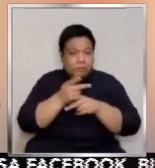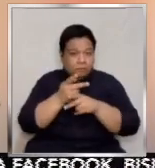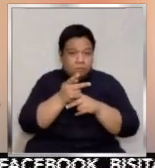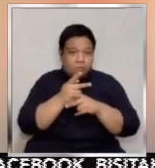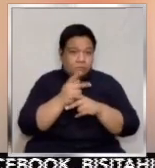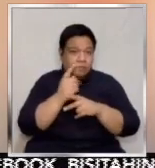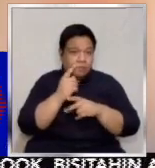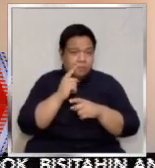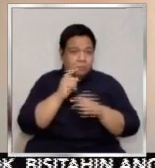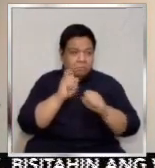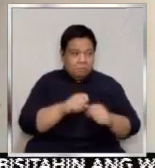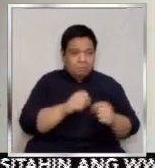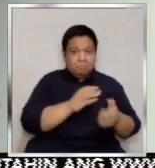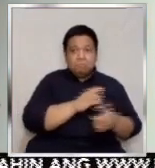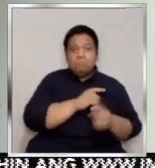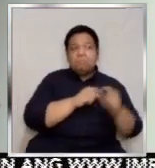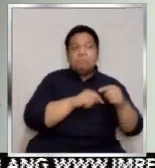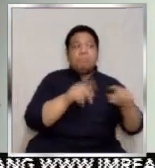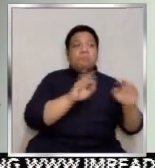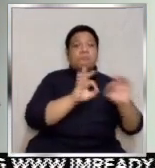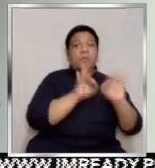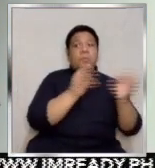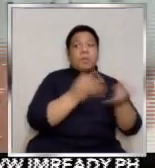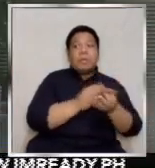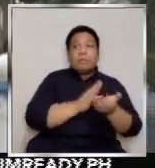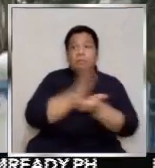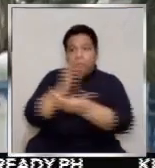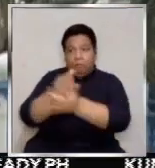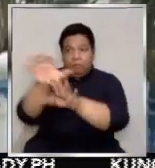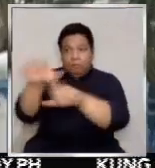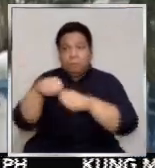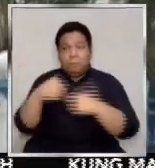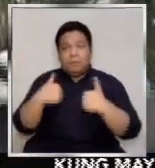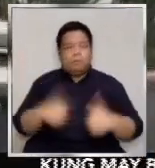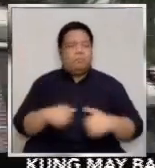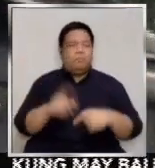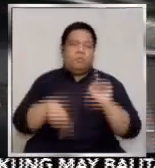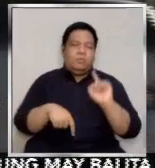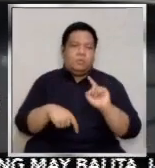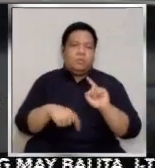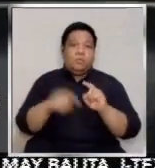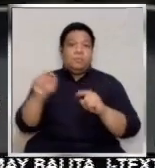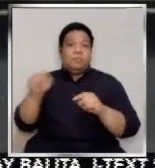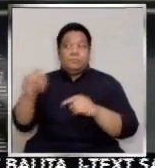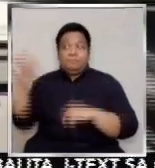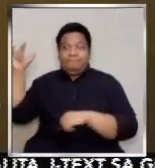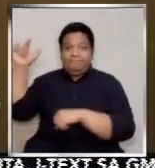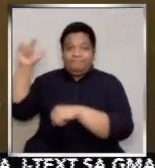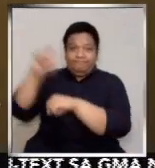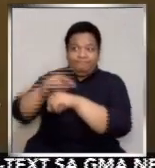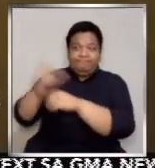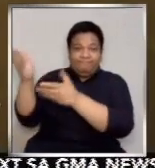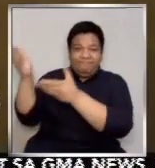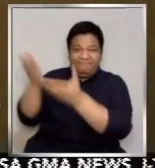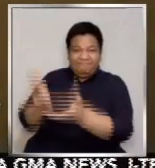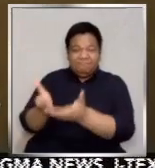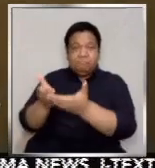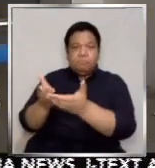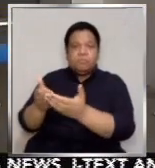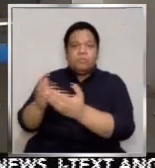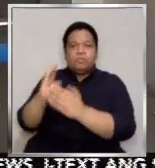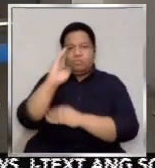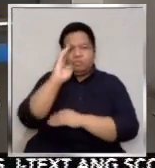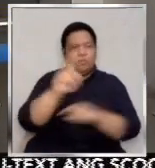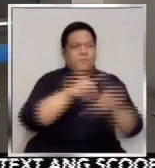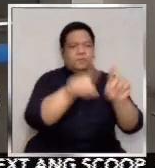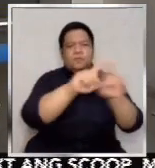o masilayan ng mga kaanak ang 10 ng kanilang mahal sa buhay. Mula sa Villamore Air Base ay idediretso na sila sa iba't ibang crematoriums